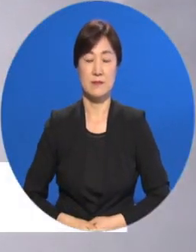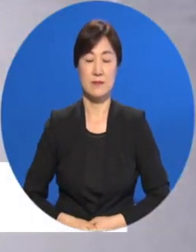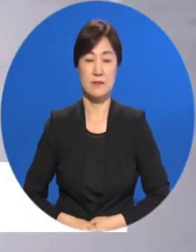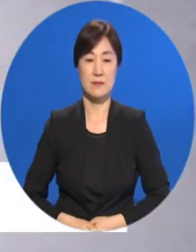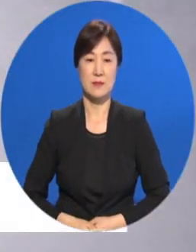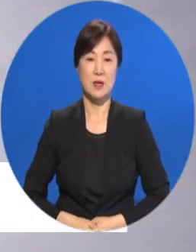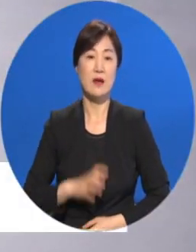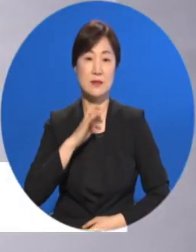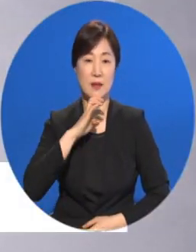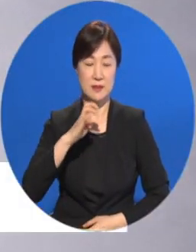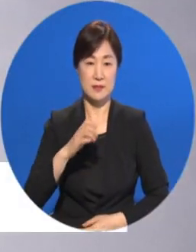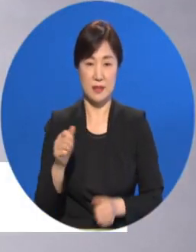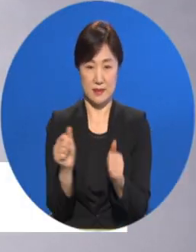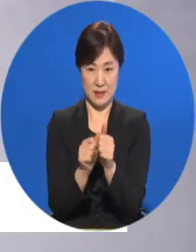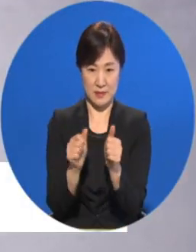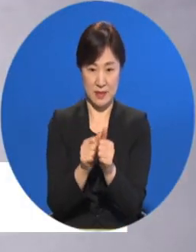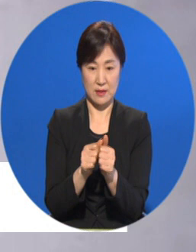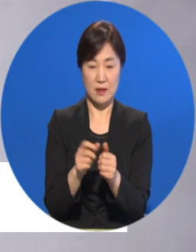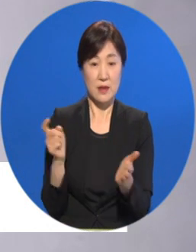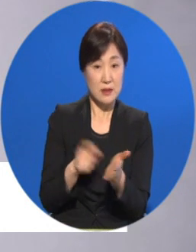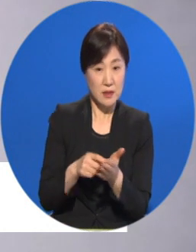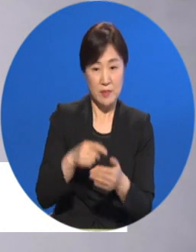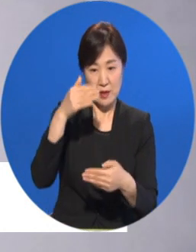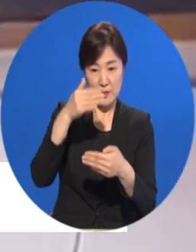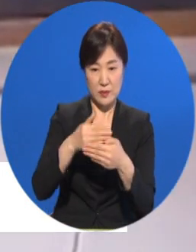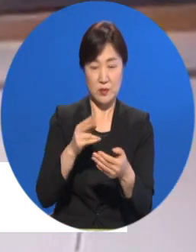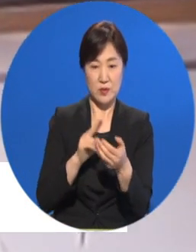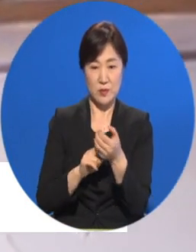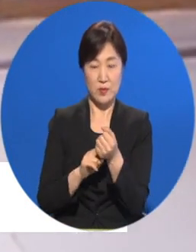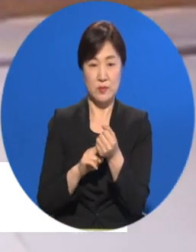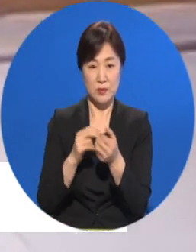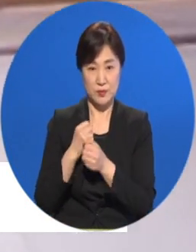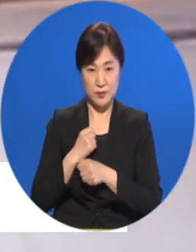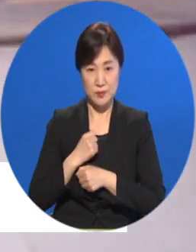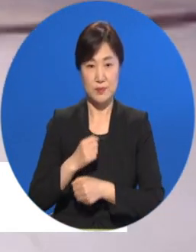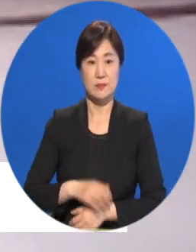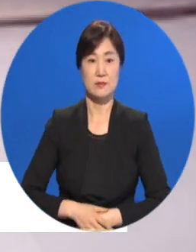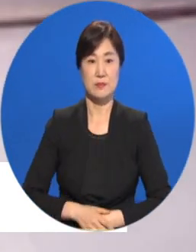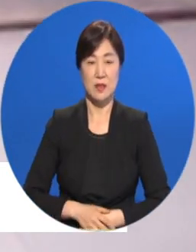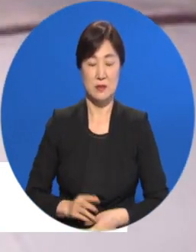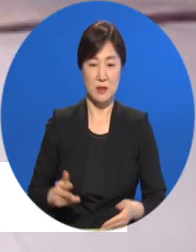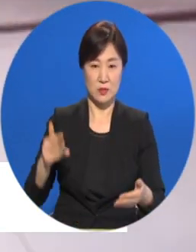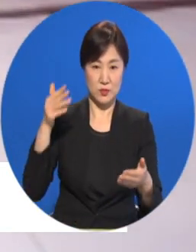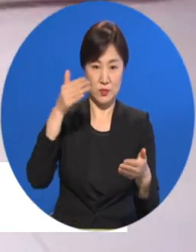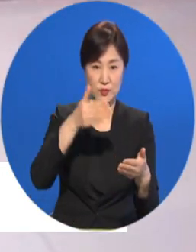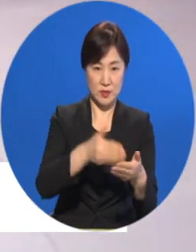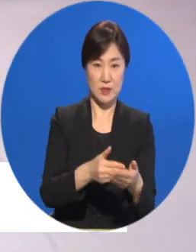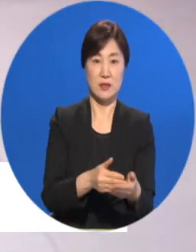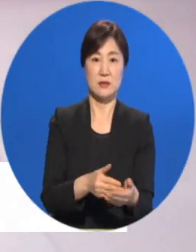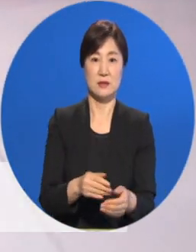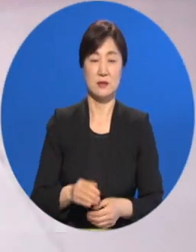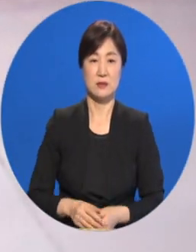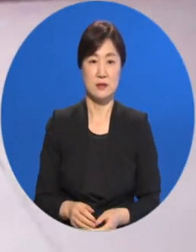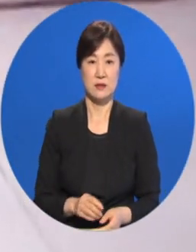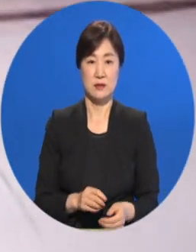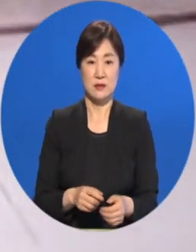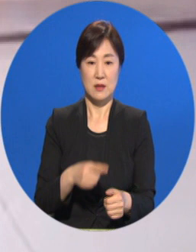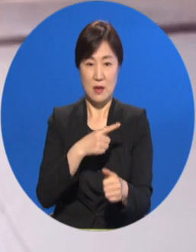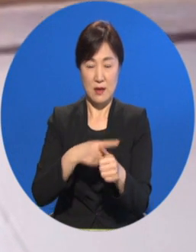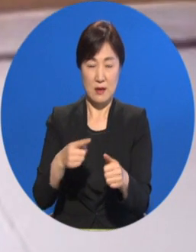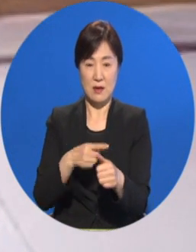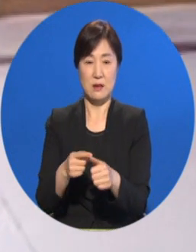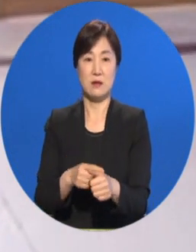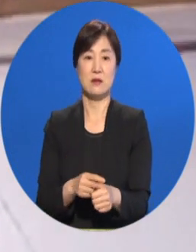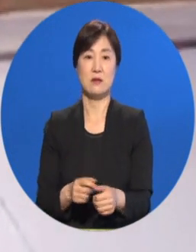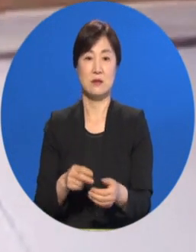40대 남성 A씨가 다급히 벽 뒤로 몸을 숨깁니다. 차량이 도착하자마자 숨어있던 남자가 흉기를 들고